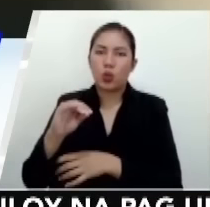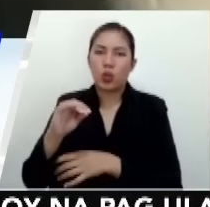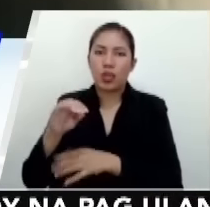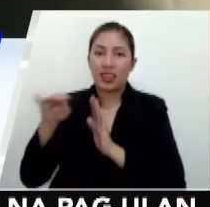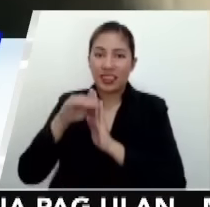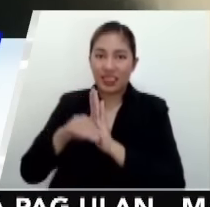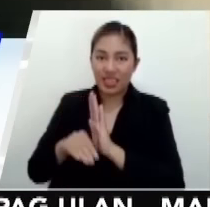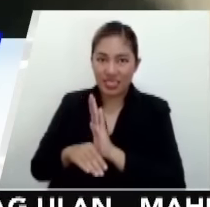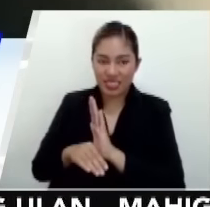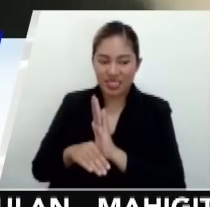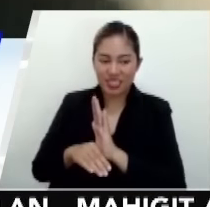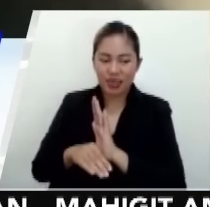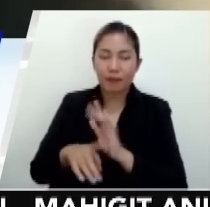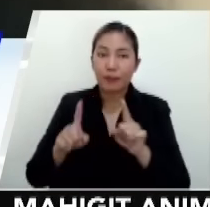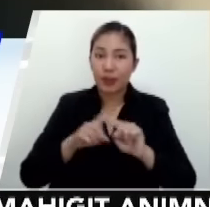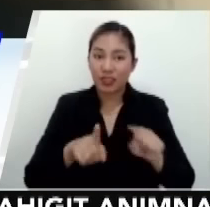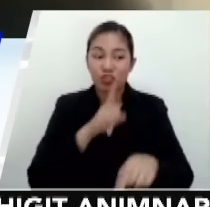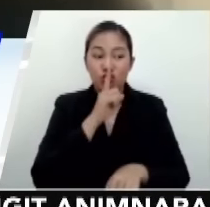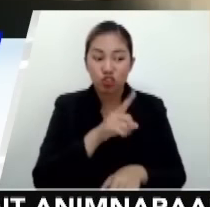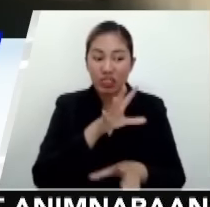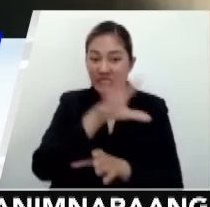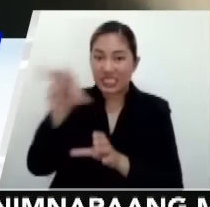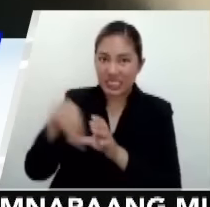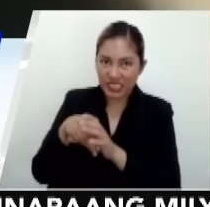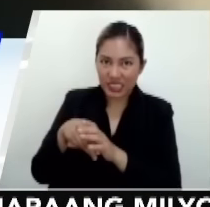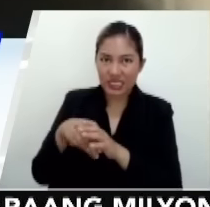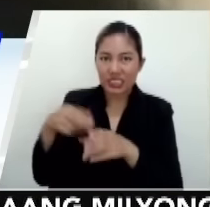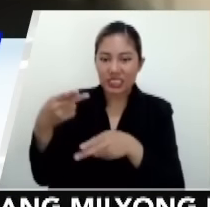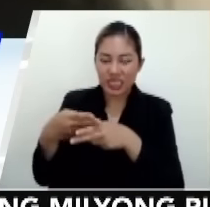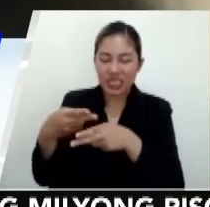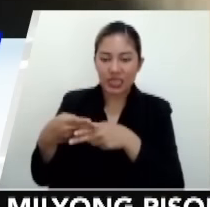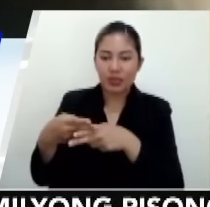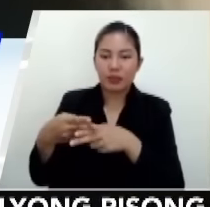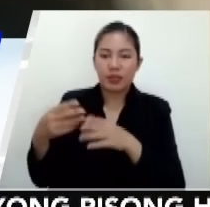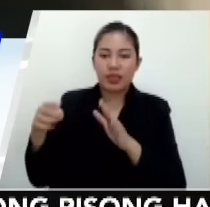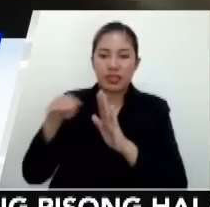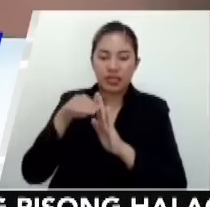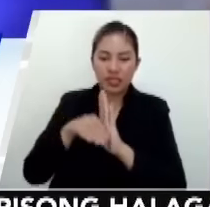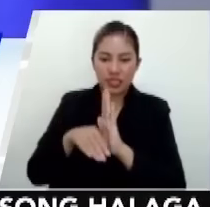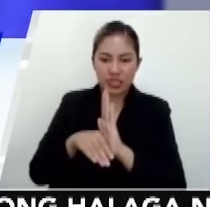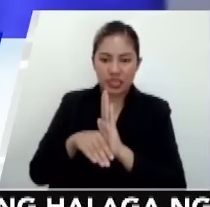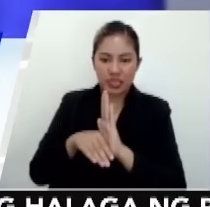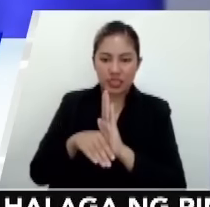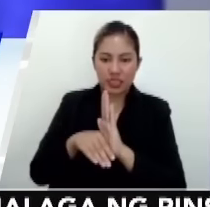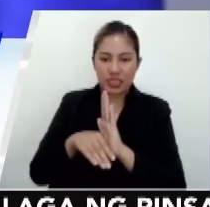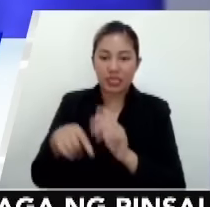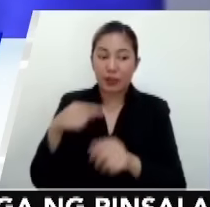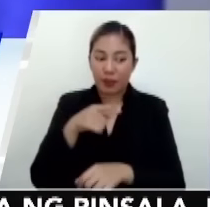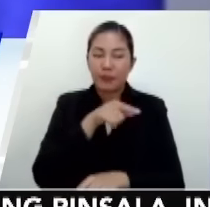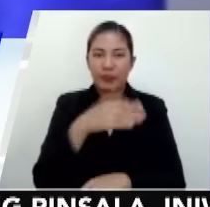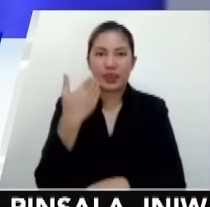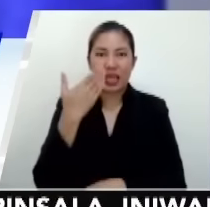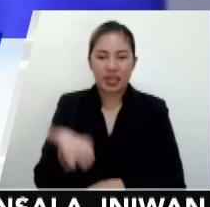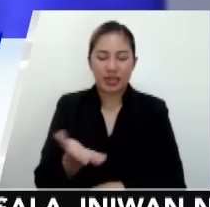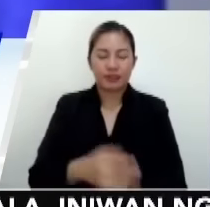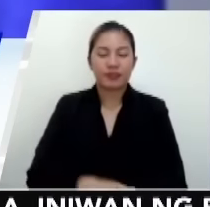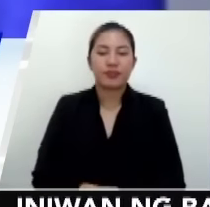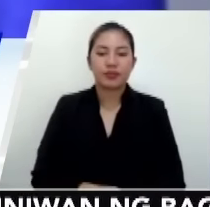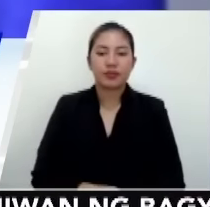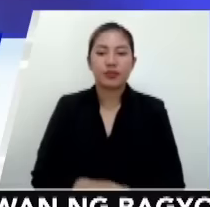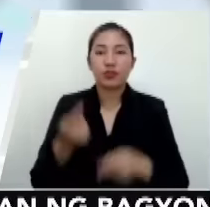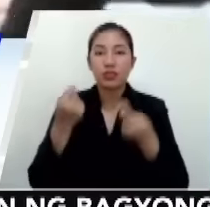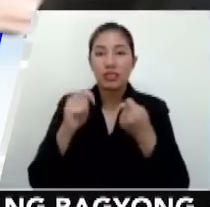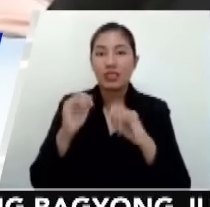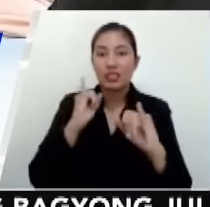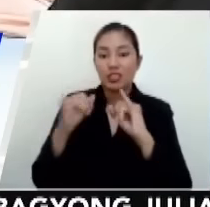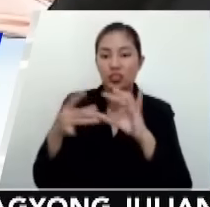narco at the time na patay na si Wesley Barayuga. Sinusubukan pa namin kunin ang panig ng kampo ni